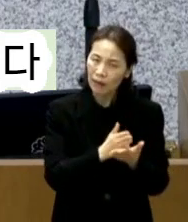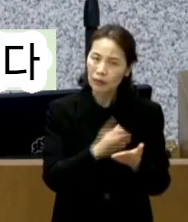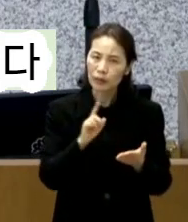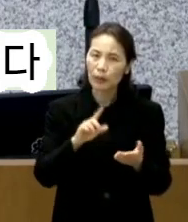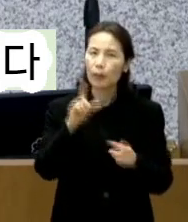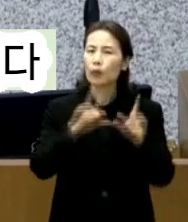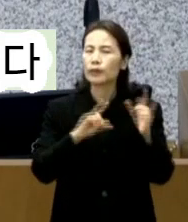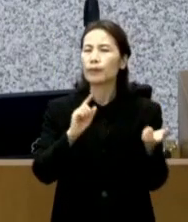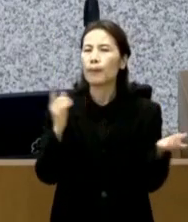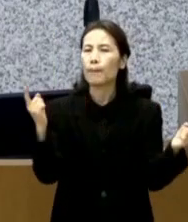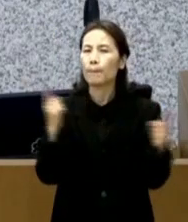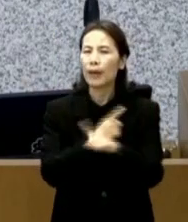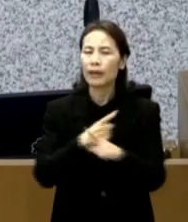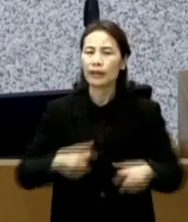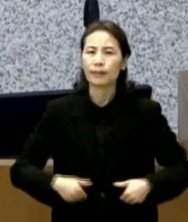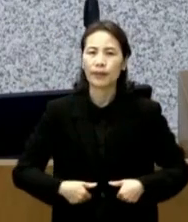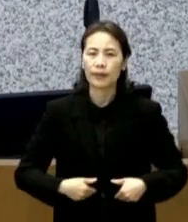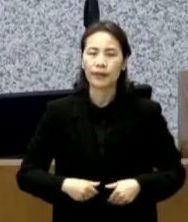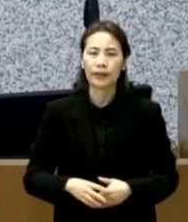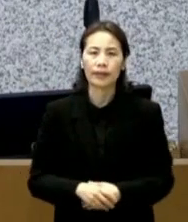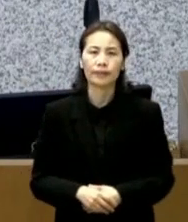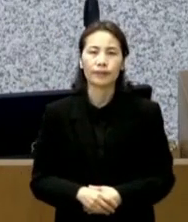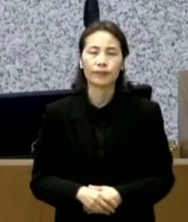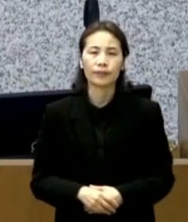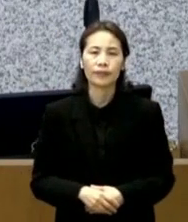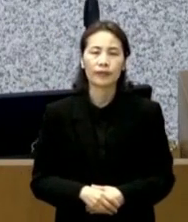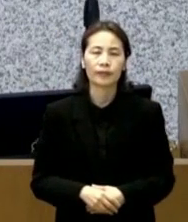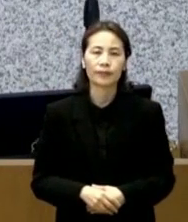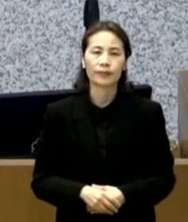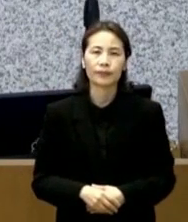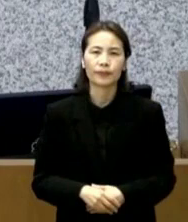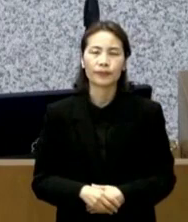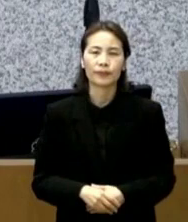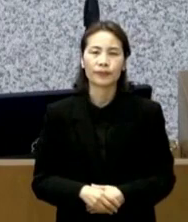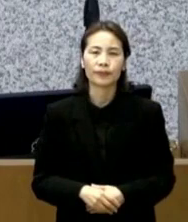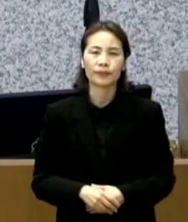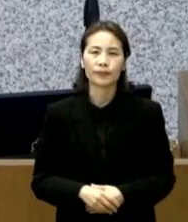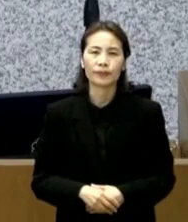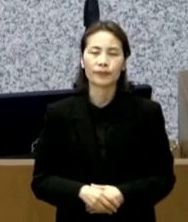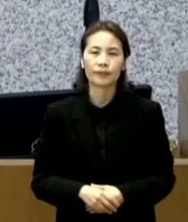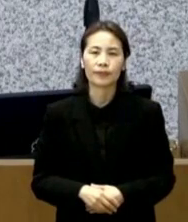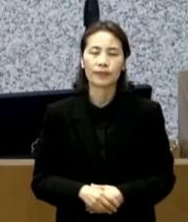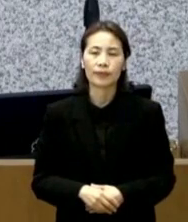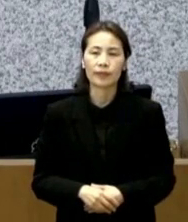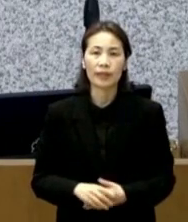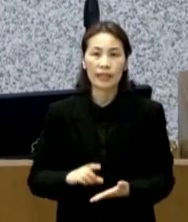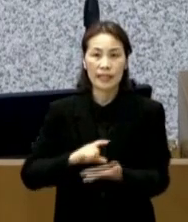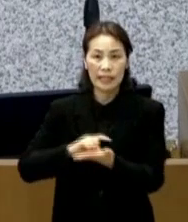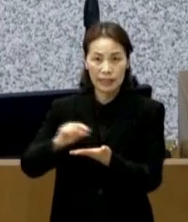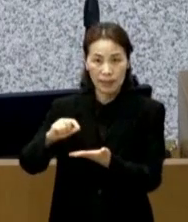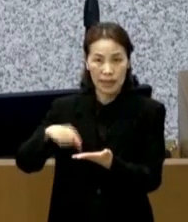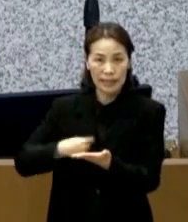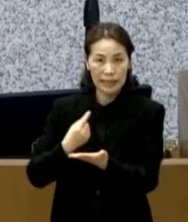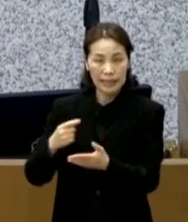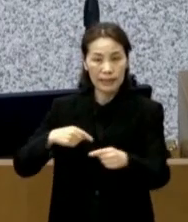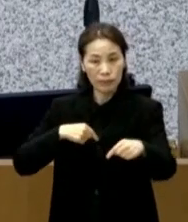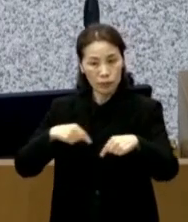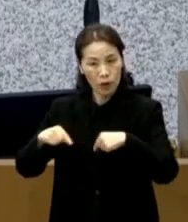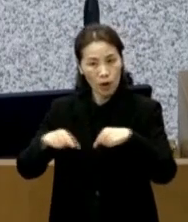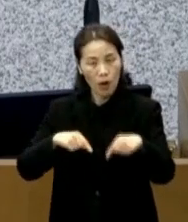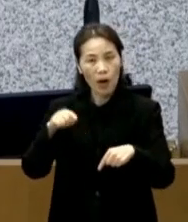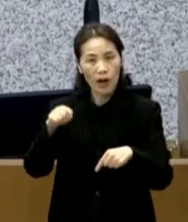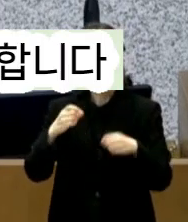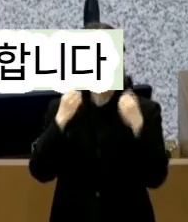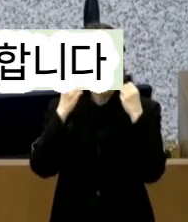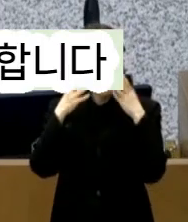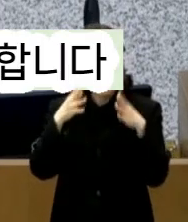합니다. 21대 국회가 끝내 외면한 지방자치, 지방분권의 상식을 새로